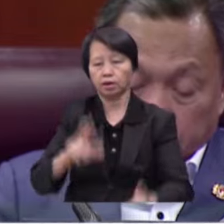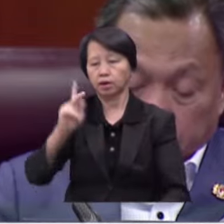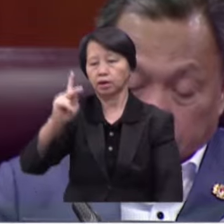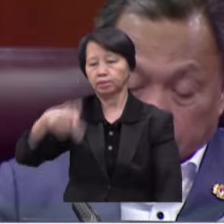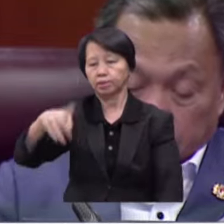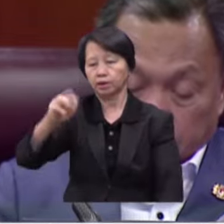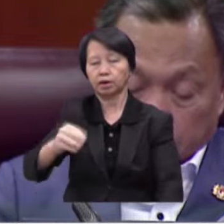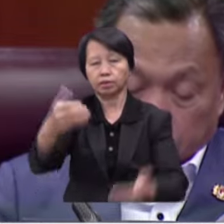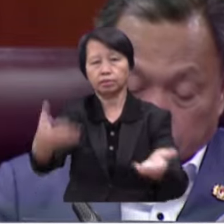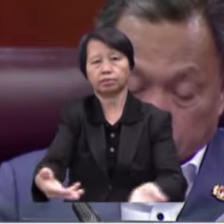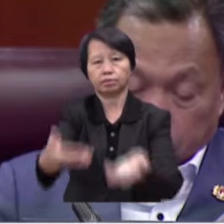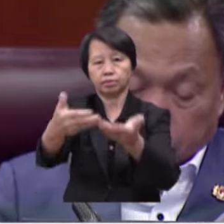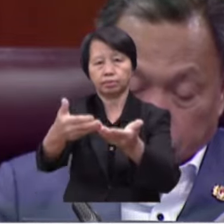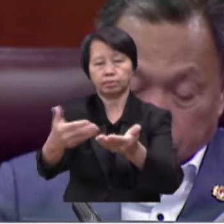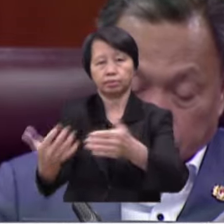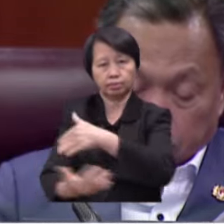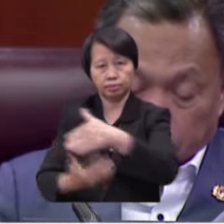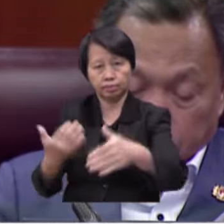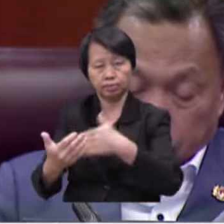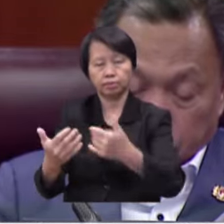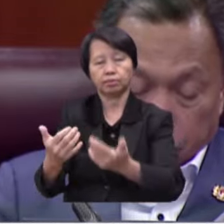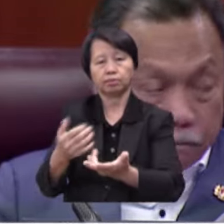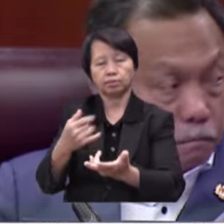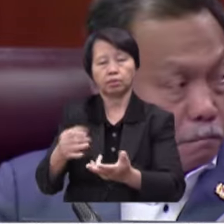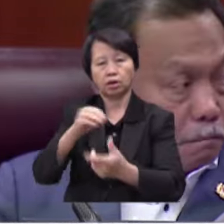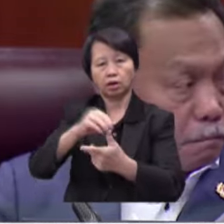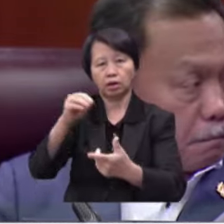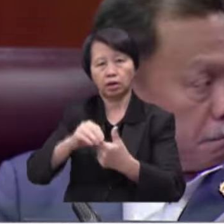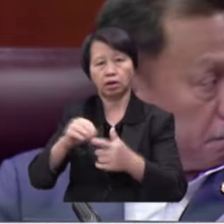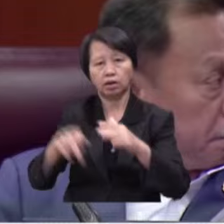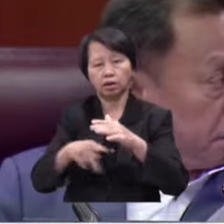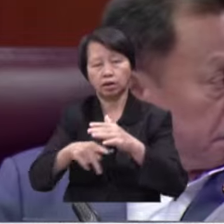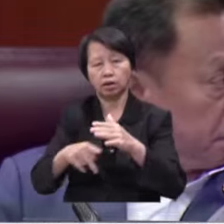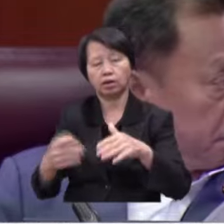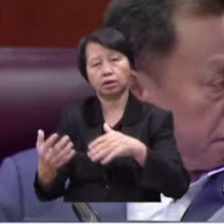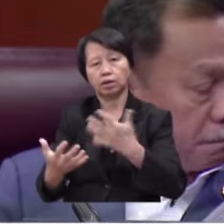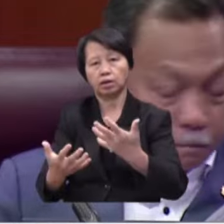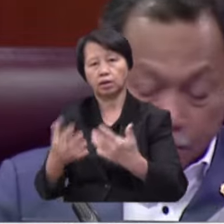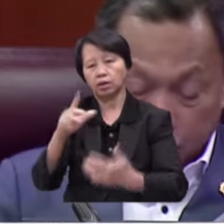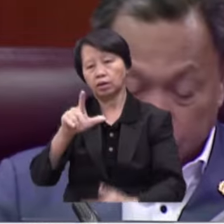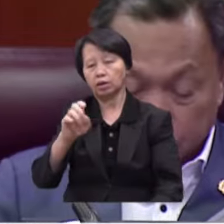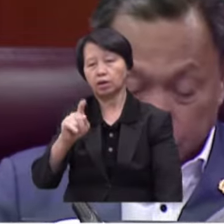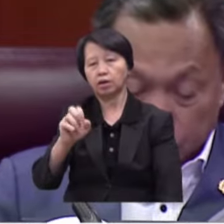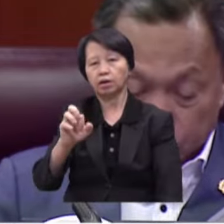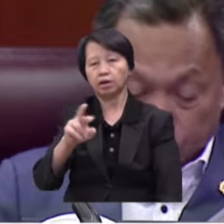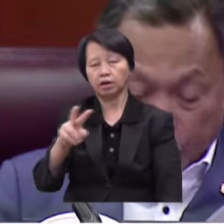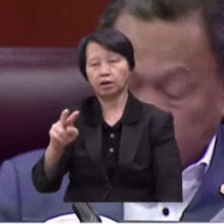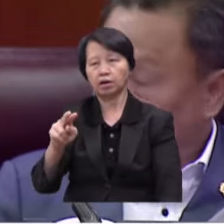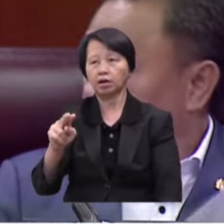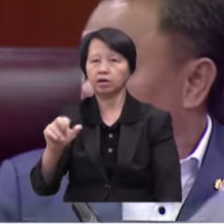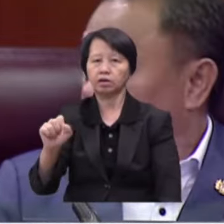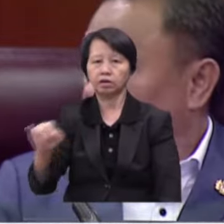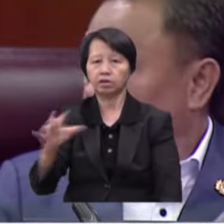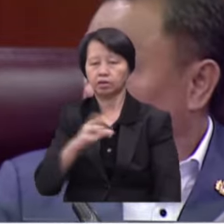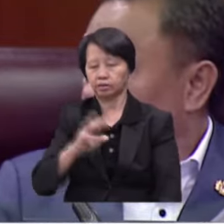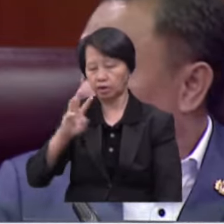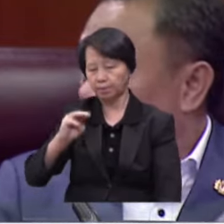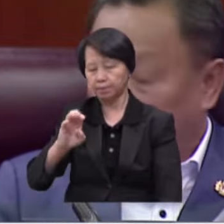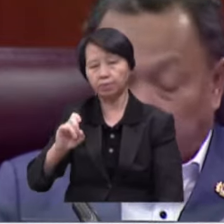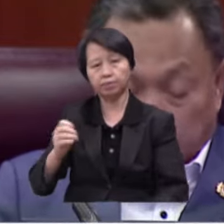memperkenalkan program literasi dan literasi atau primary literasi literasi and new Mercy